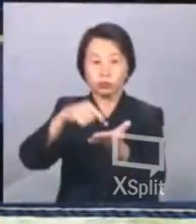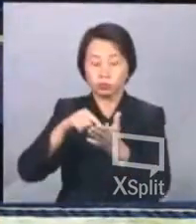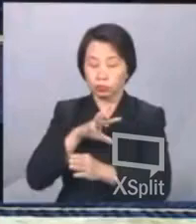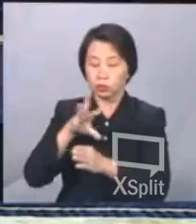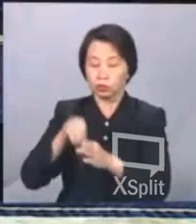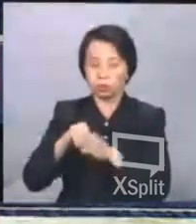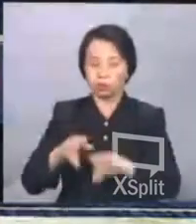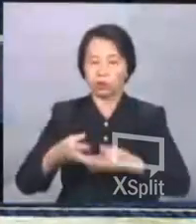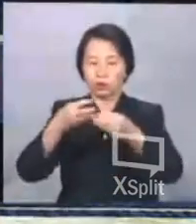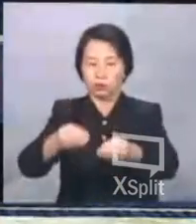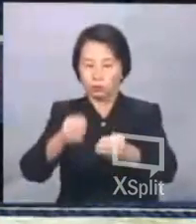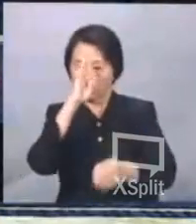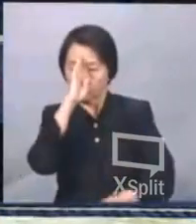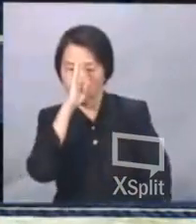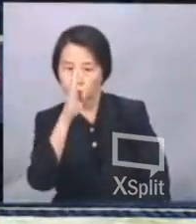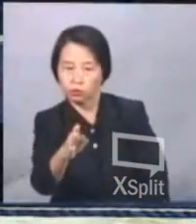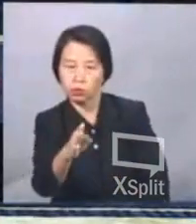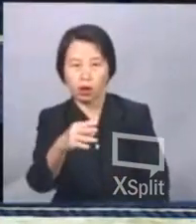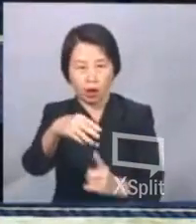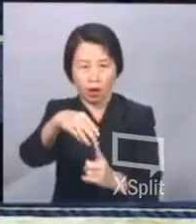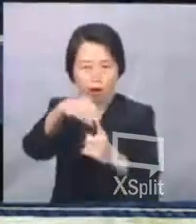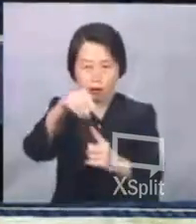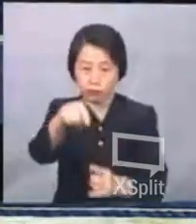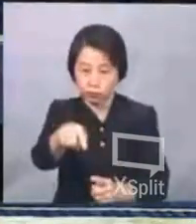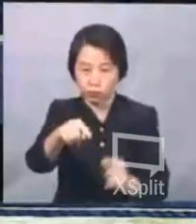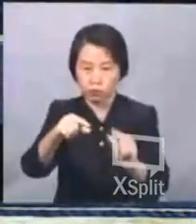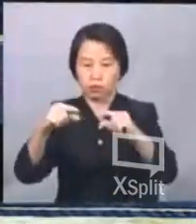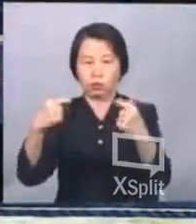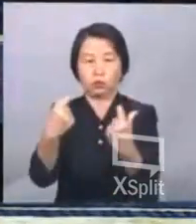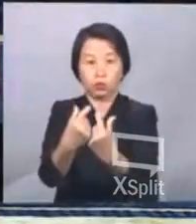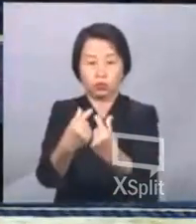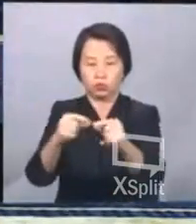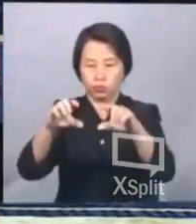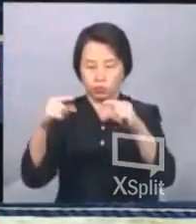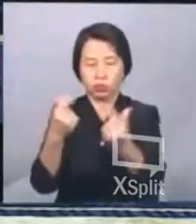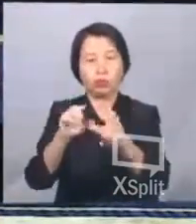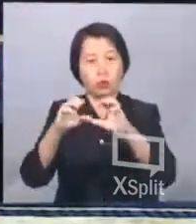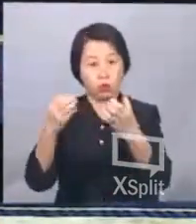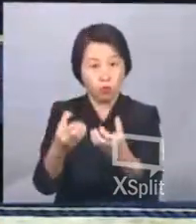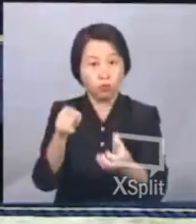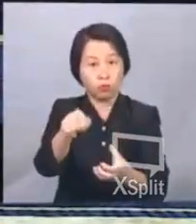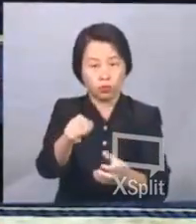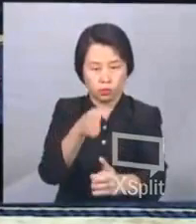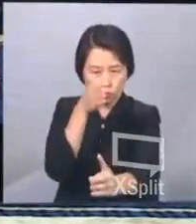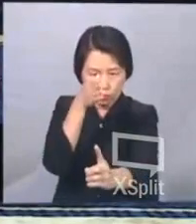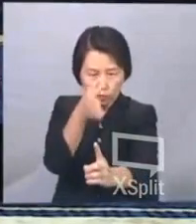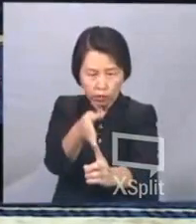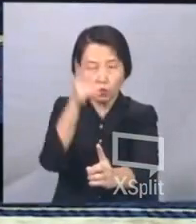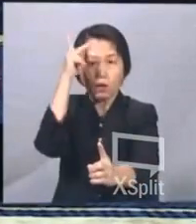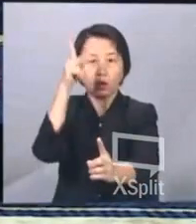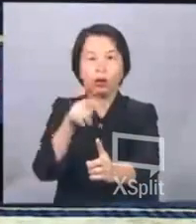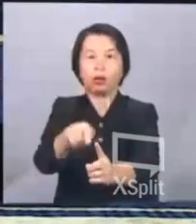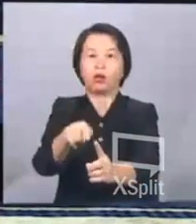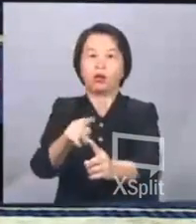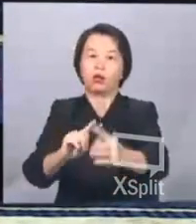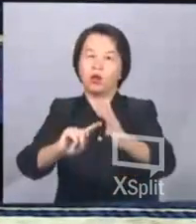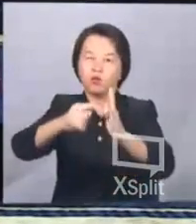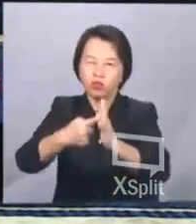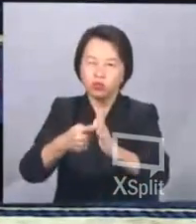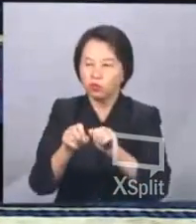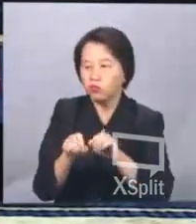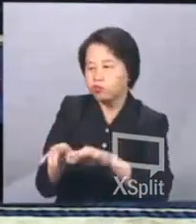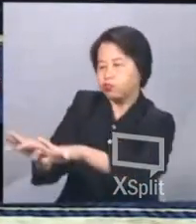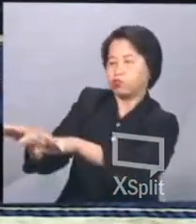termasuk memberi tumpuan khusus kepada kumpulan-kumpulan Sasa yang dikenal pasti menjadi punca